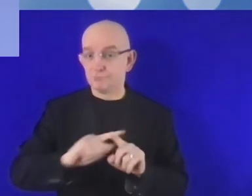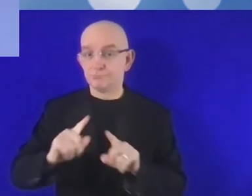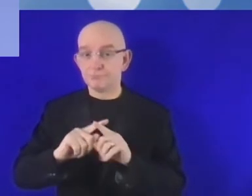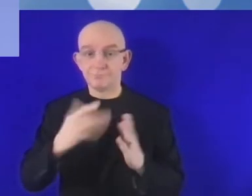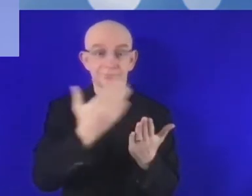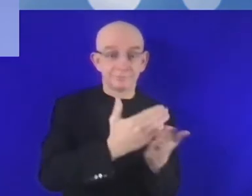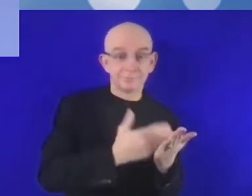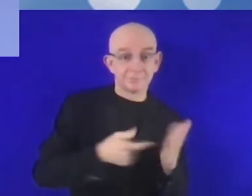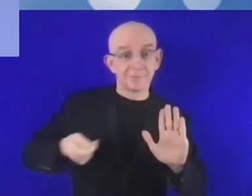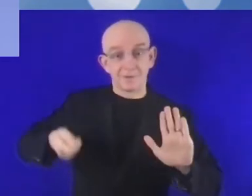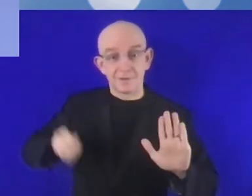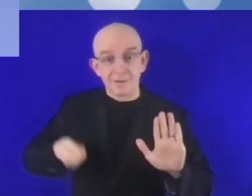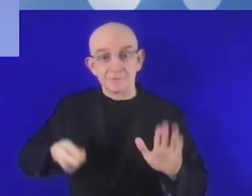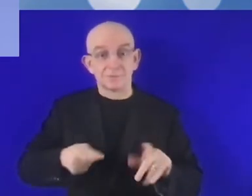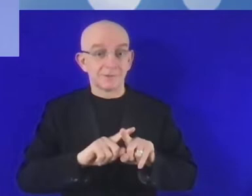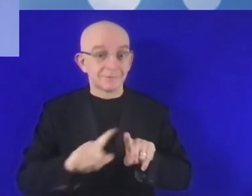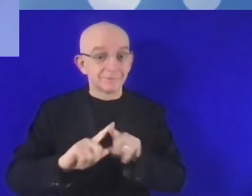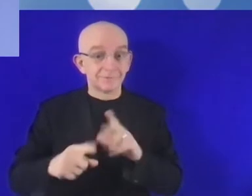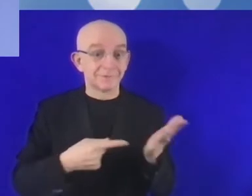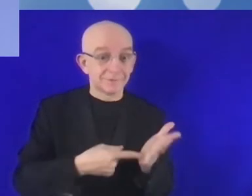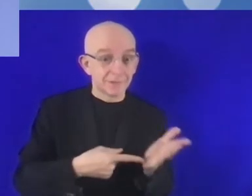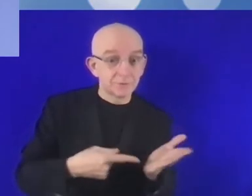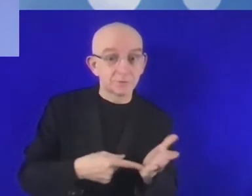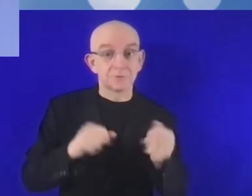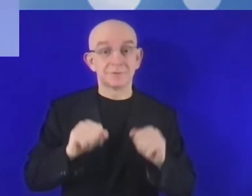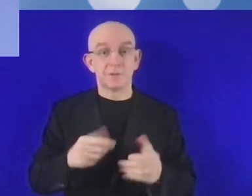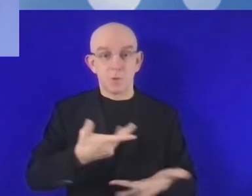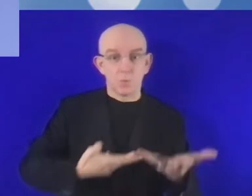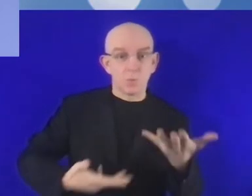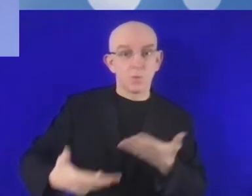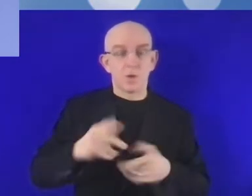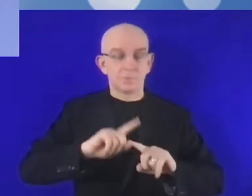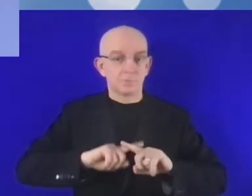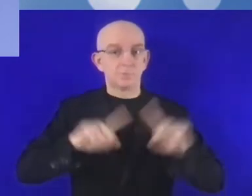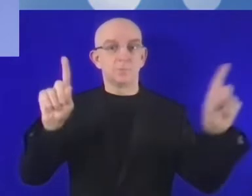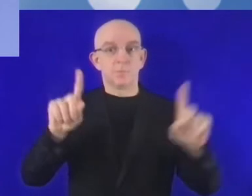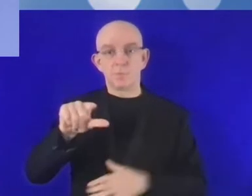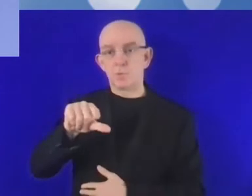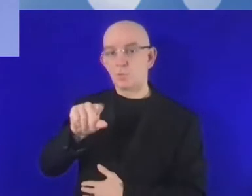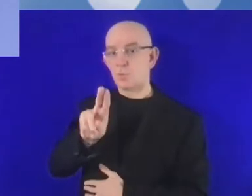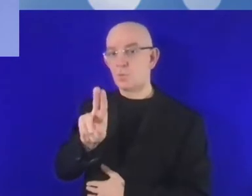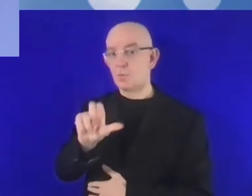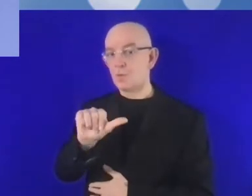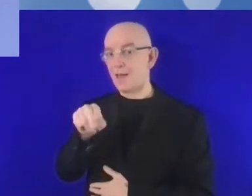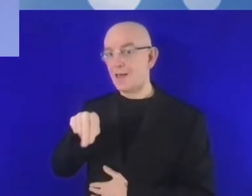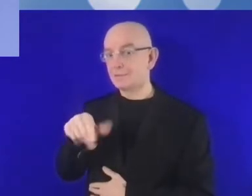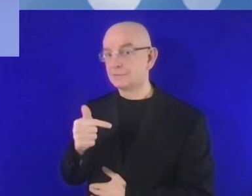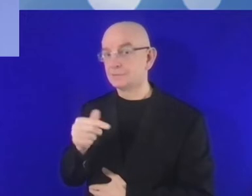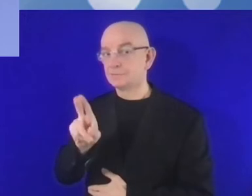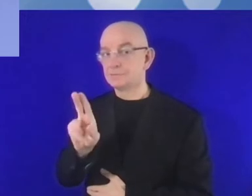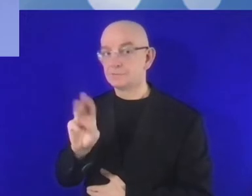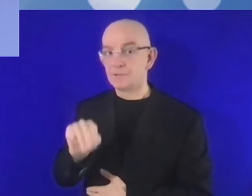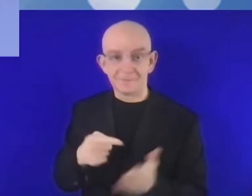سنتكلم عن التشريع، سنتكلم عن التقنيات المتاحة وعن التقنيات